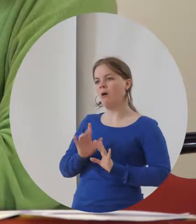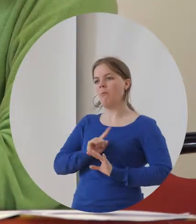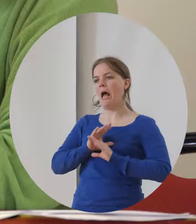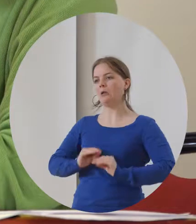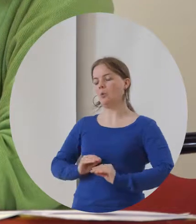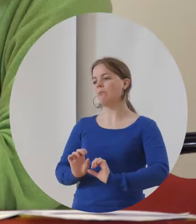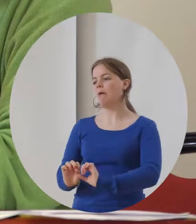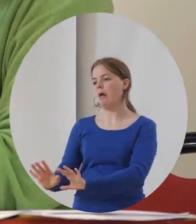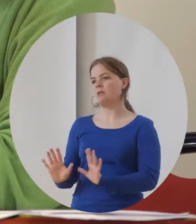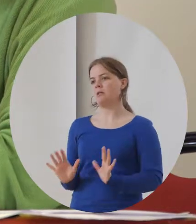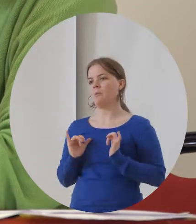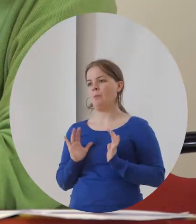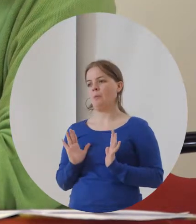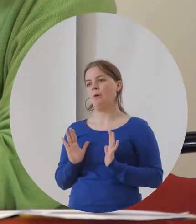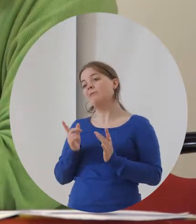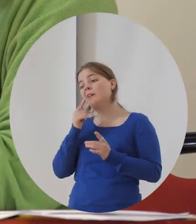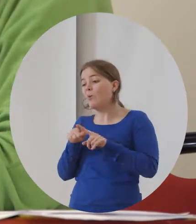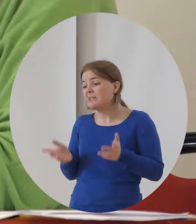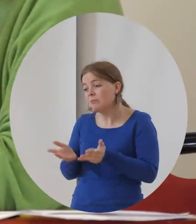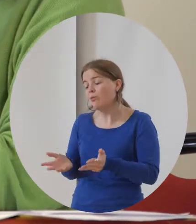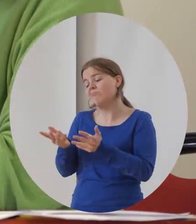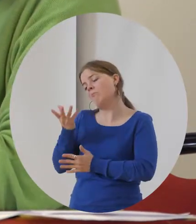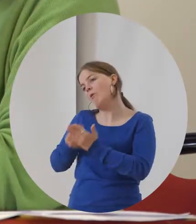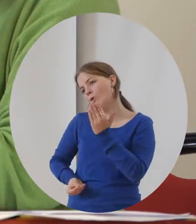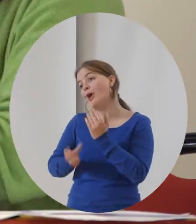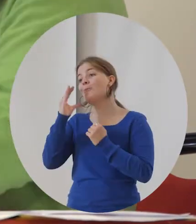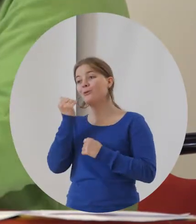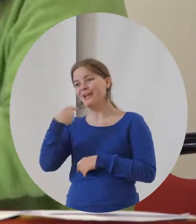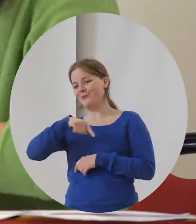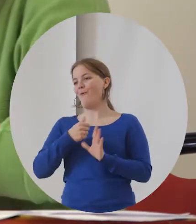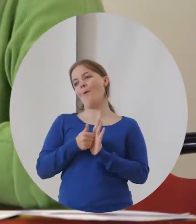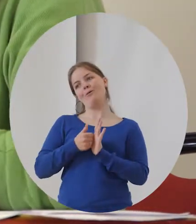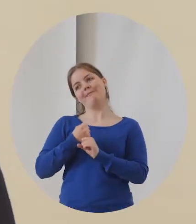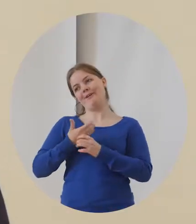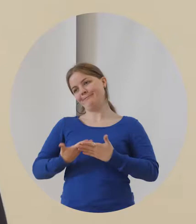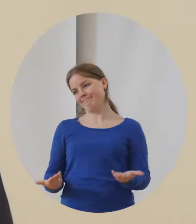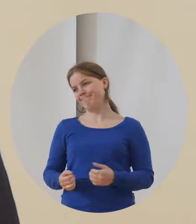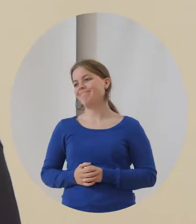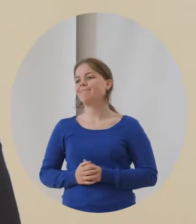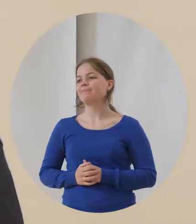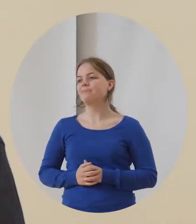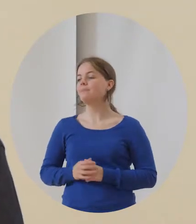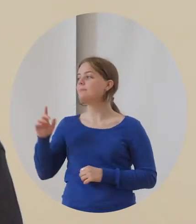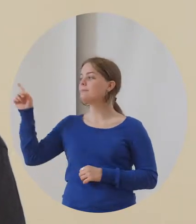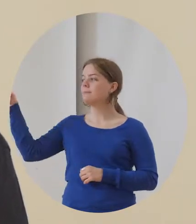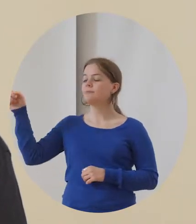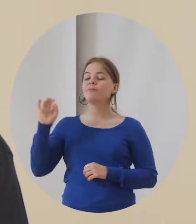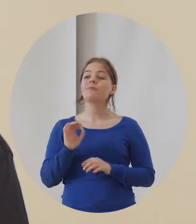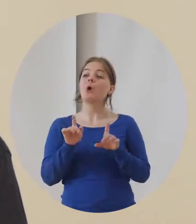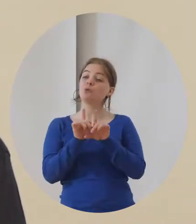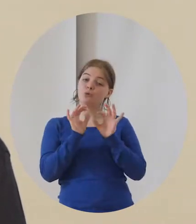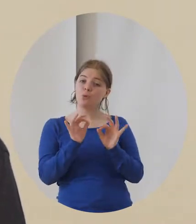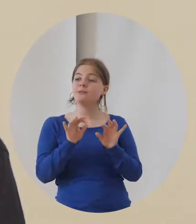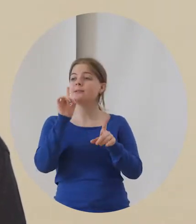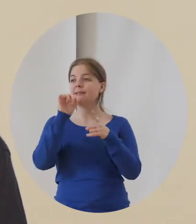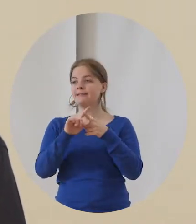Alors, du coup, il y a un manque de stimulation aussi. Donc, on est là pour ça. Voilà. Et puis, effectivement, les extrémités au niveau